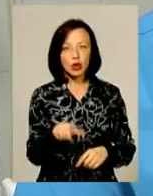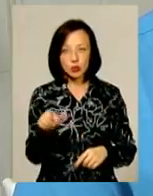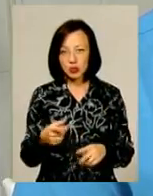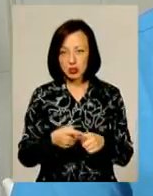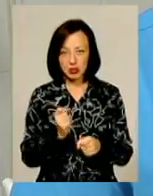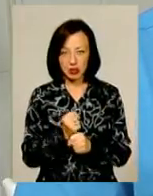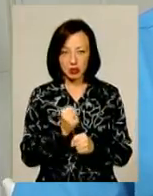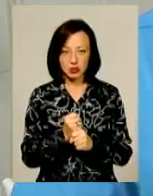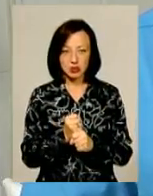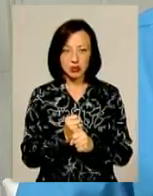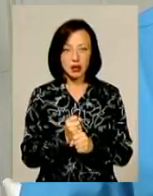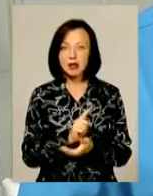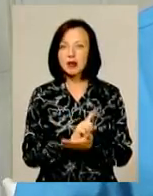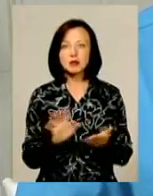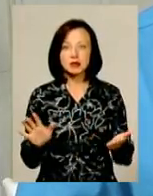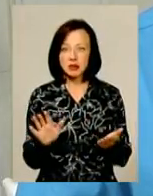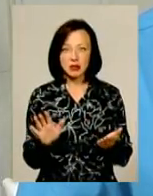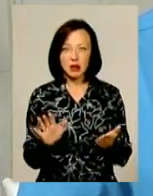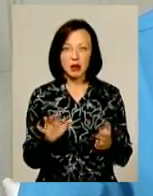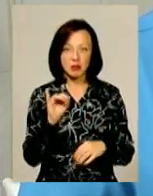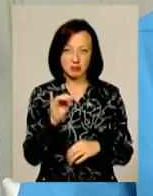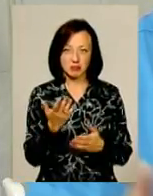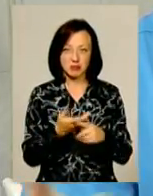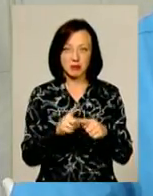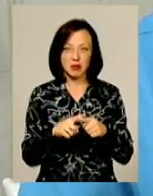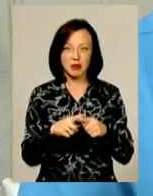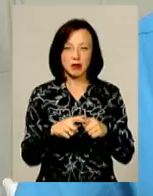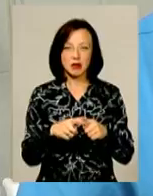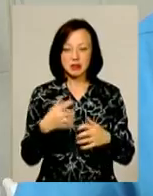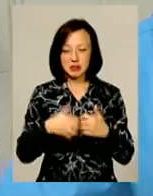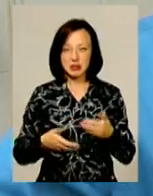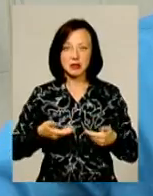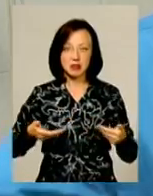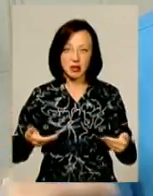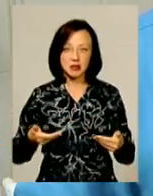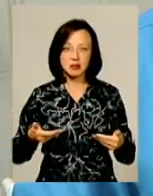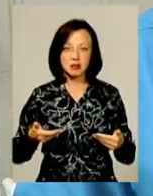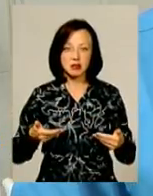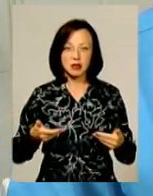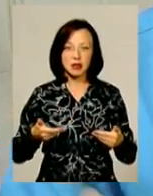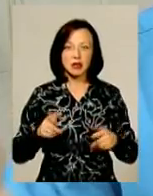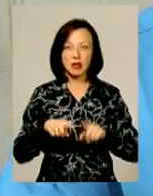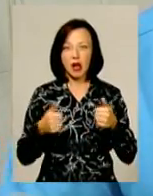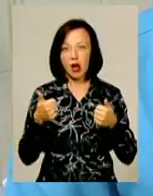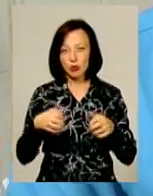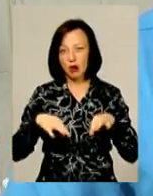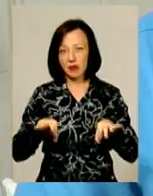вот роблять, це не обов'язково якісь маргінали. Ці люди ходять серед нас, їздять іноді на хороших автомобілях і так